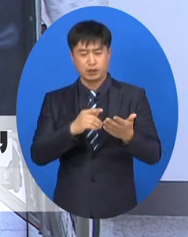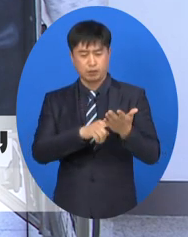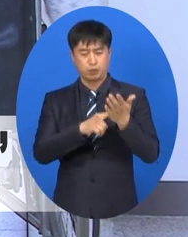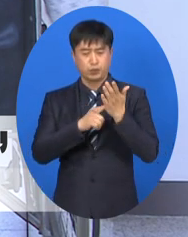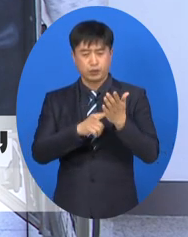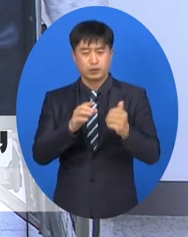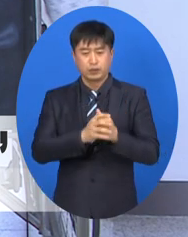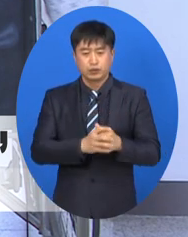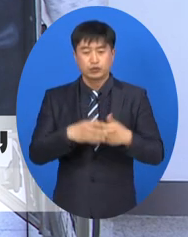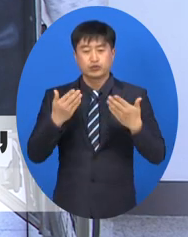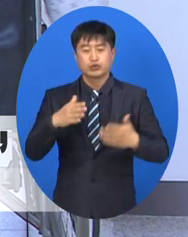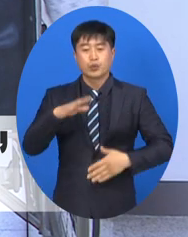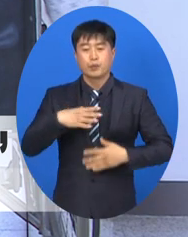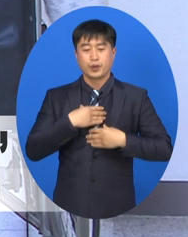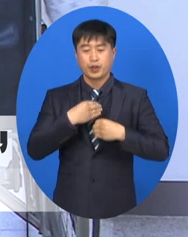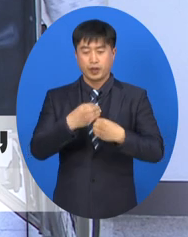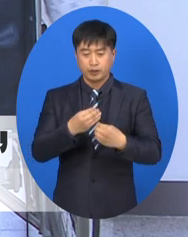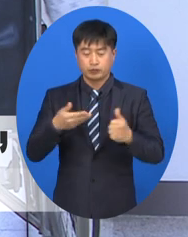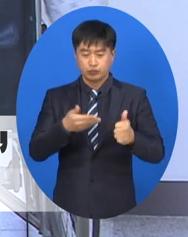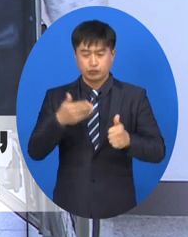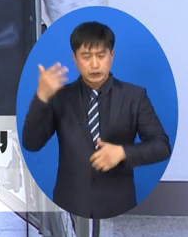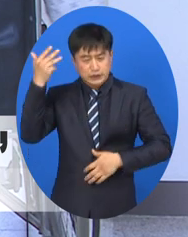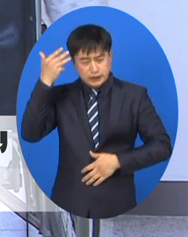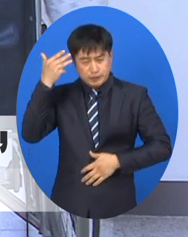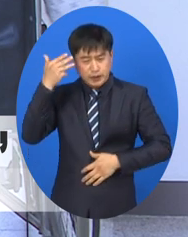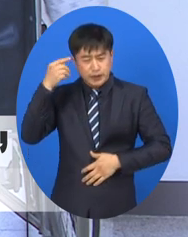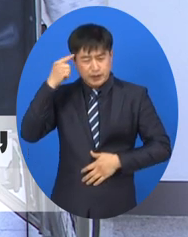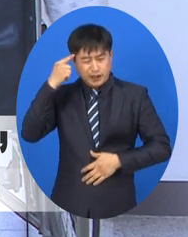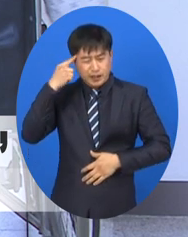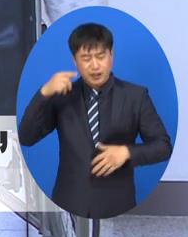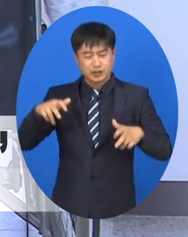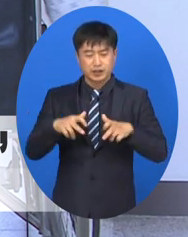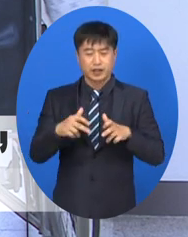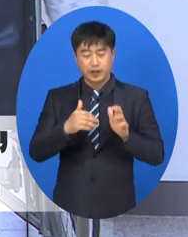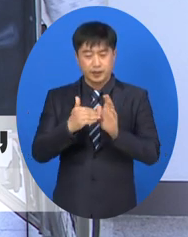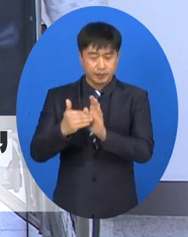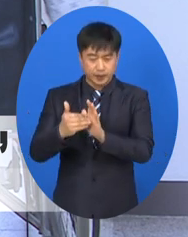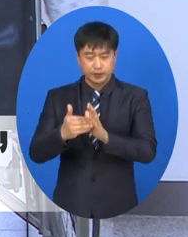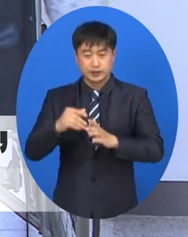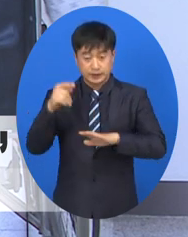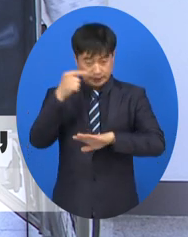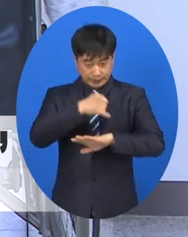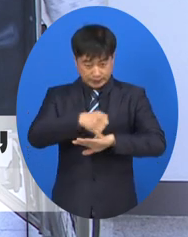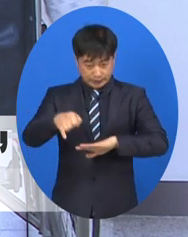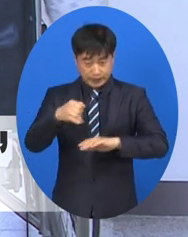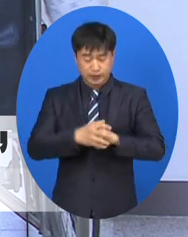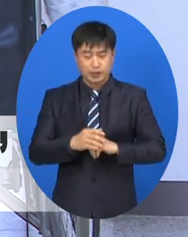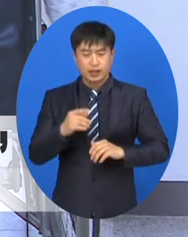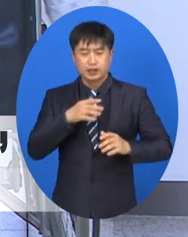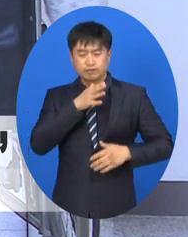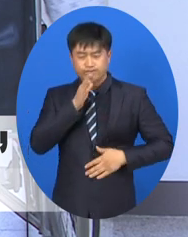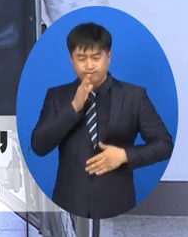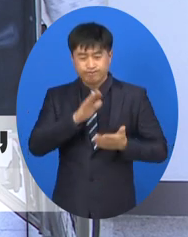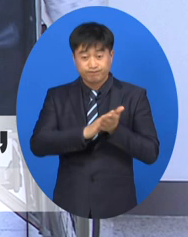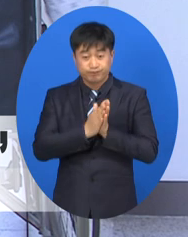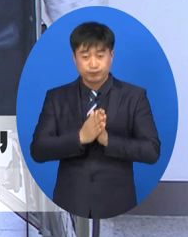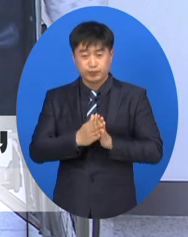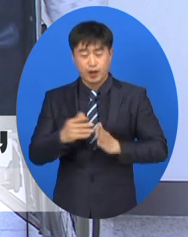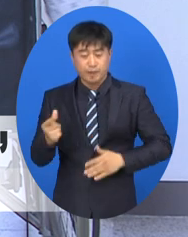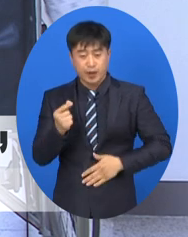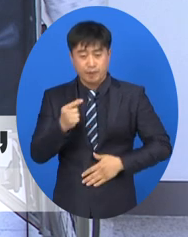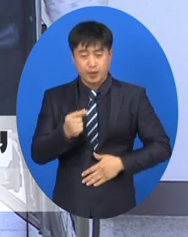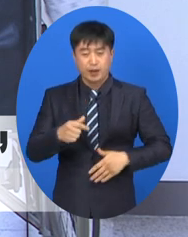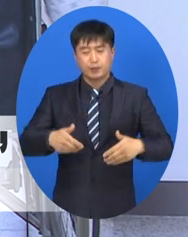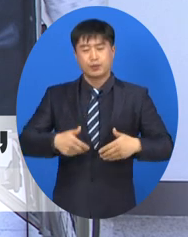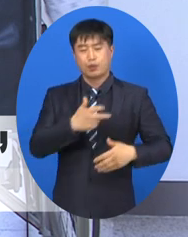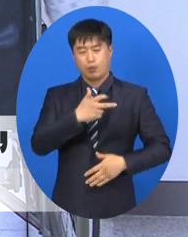하고 휴식 공간엔 편안함을 주어 치매와 같은 인지 기능 장애에 대응하는 디자인입니다. 고령화가 빨라지며 필요성이